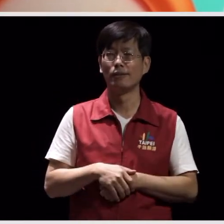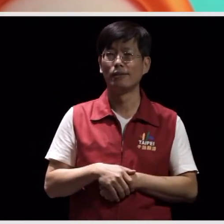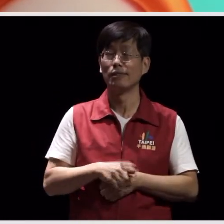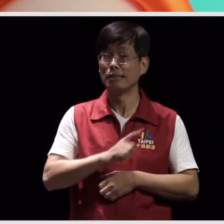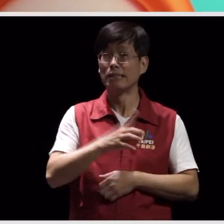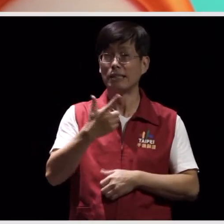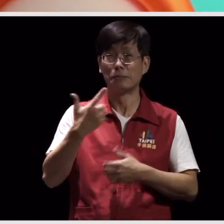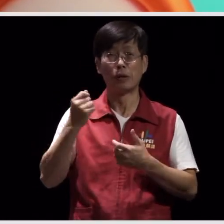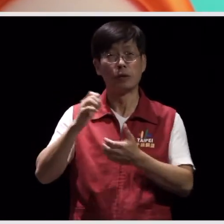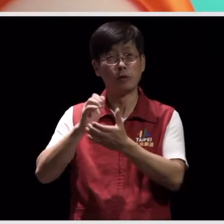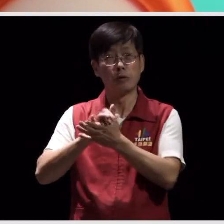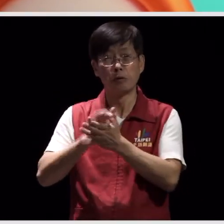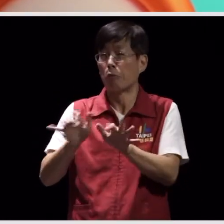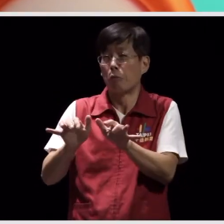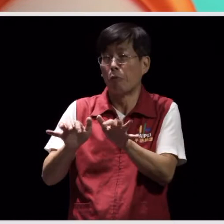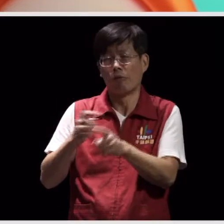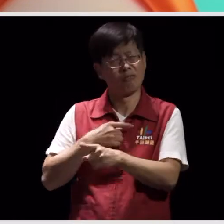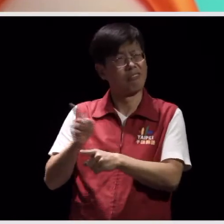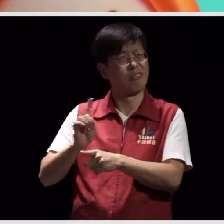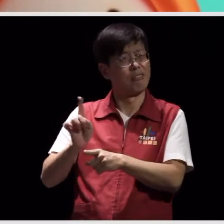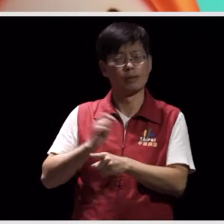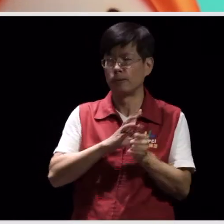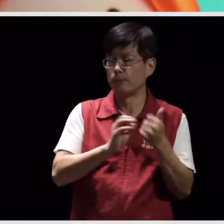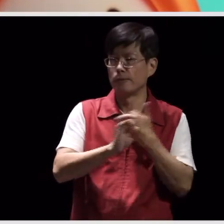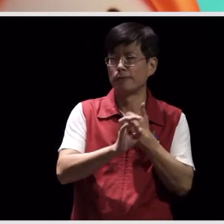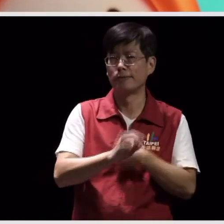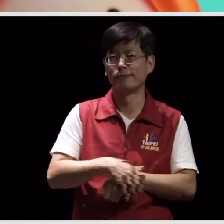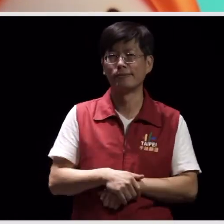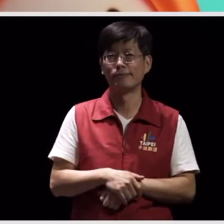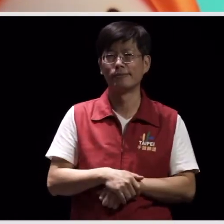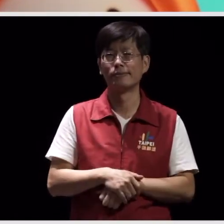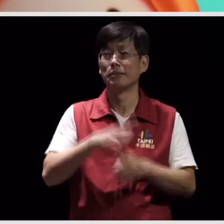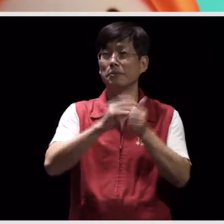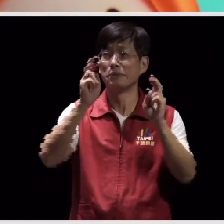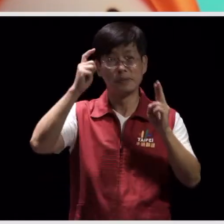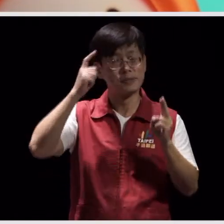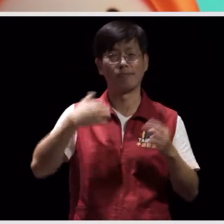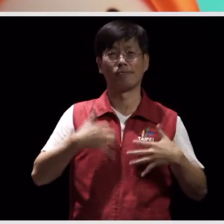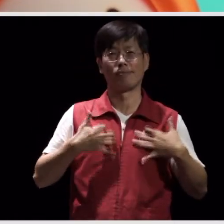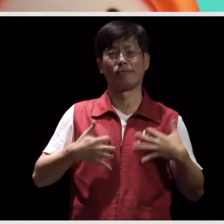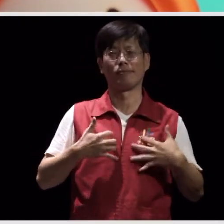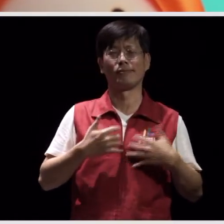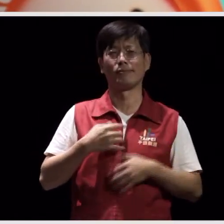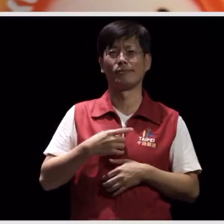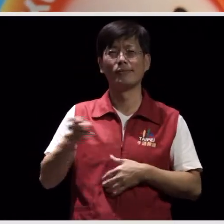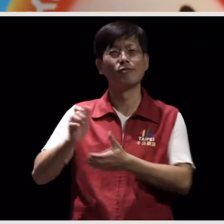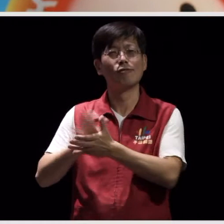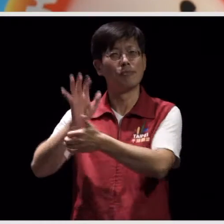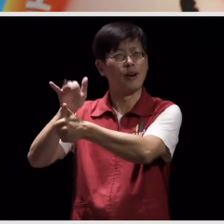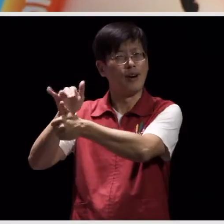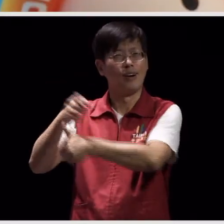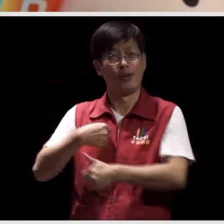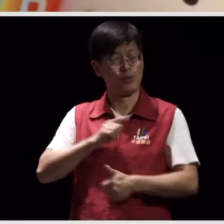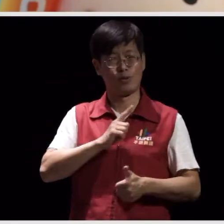他有一个朋友每天打电脑，不知道在干嘛，他就想说哎，学学看电脑好了。好，他学会电脑之后，他就很开心、很兴奋，跑去跟他的朋友讲说：“哎，